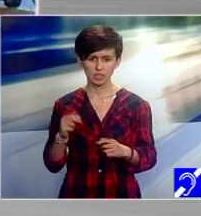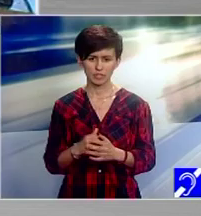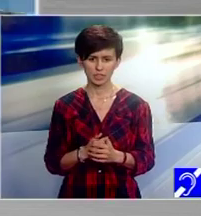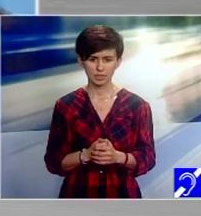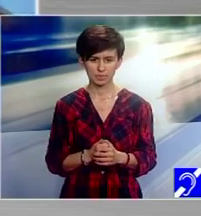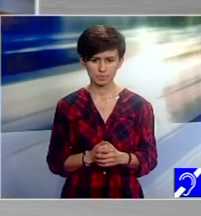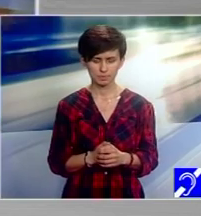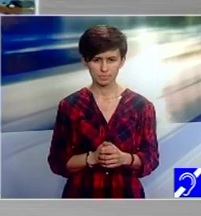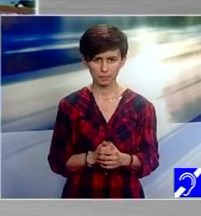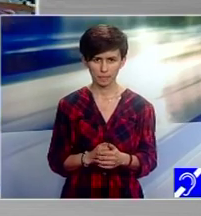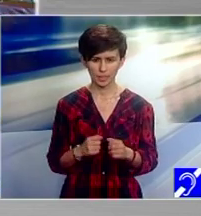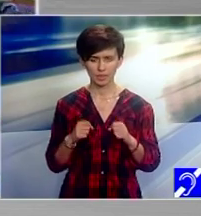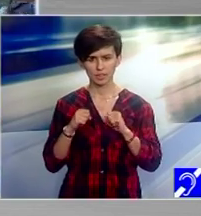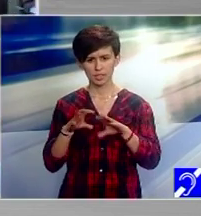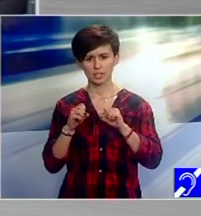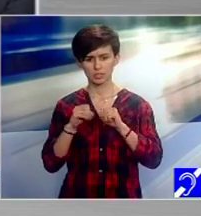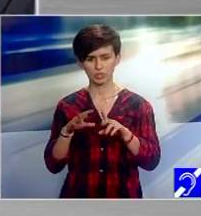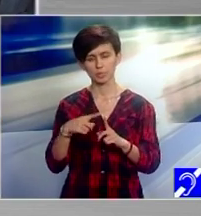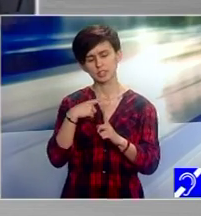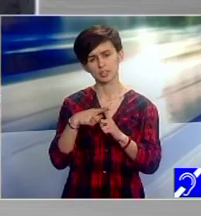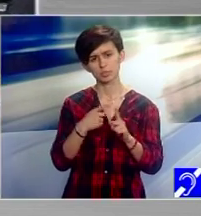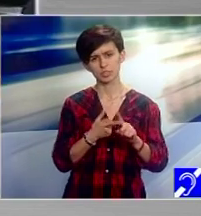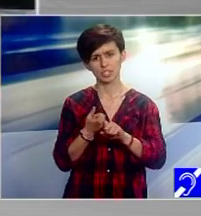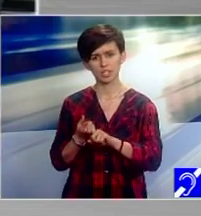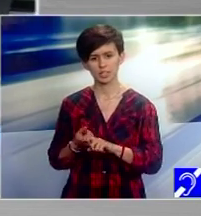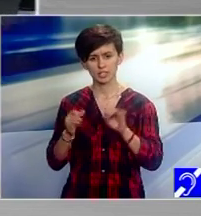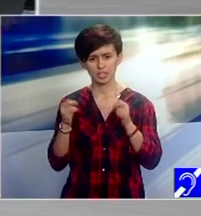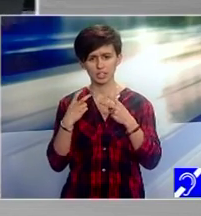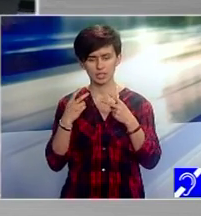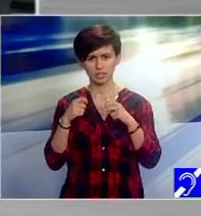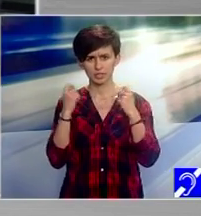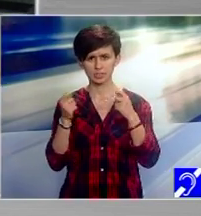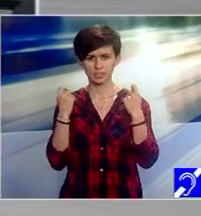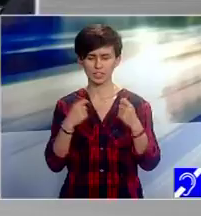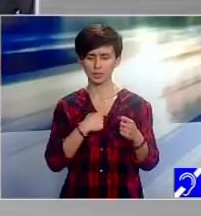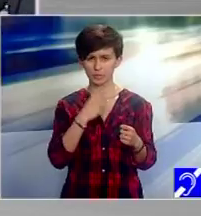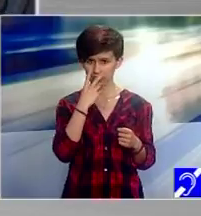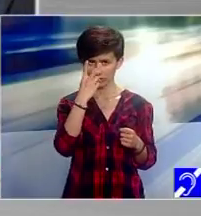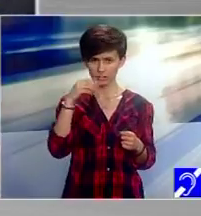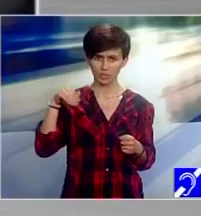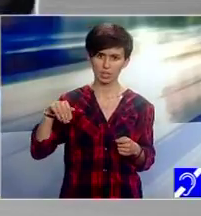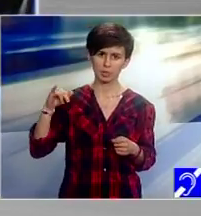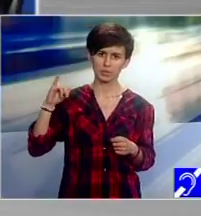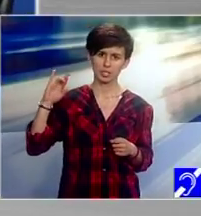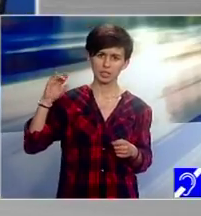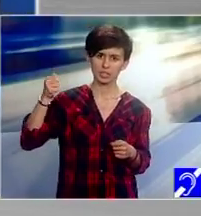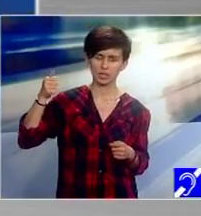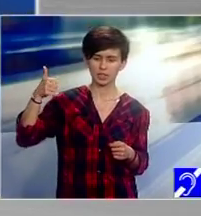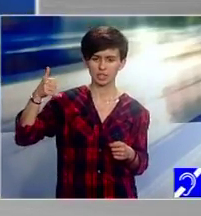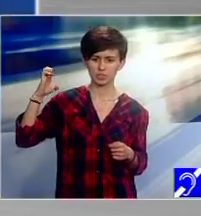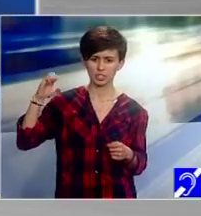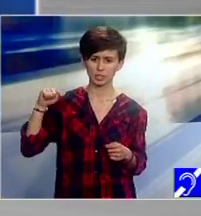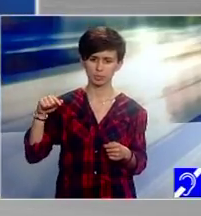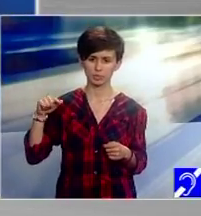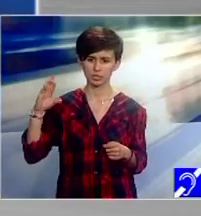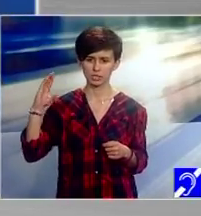dacă îmi permiți, informații suplimentare în legătură cu festivalul se pot găsi pe miraje.ro și pe pagina de Facebook a